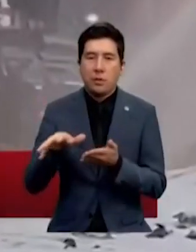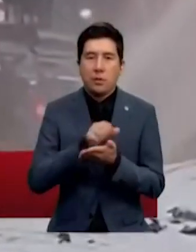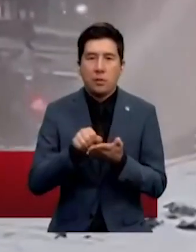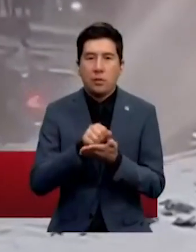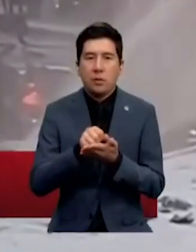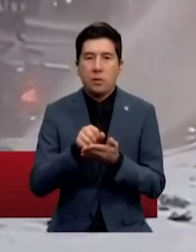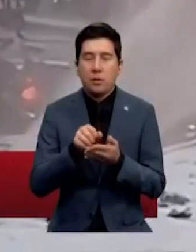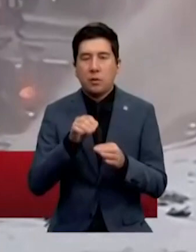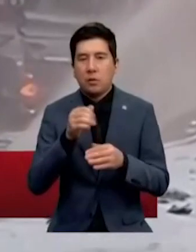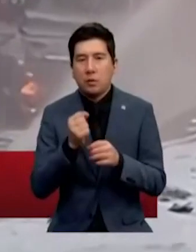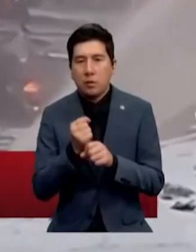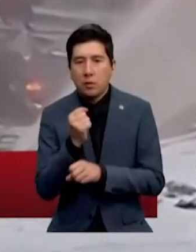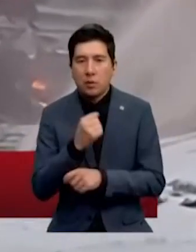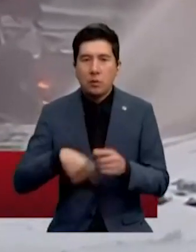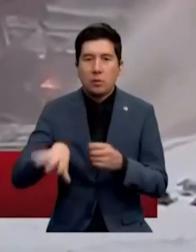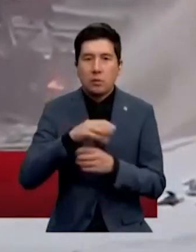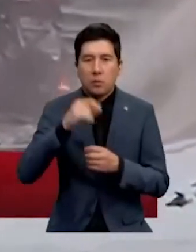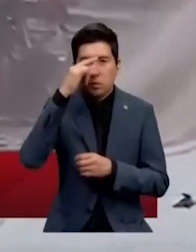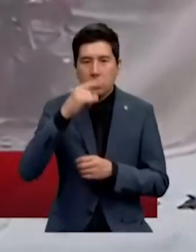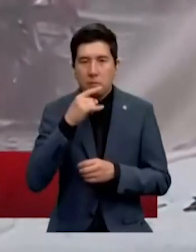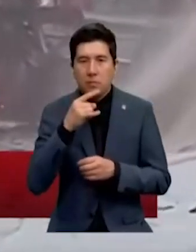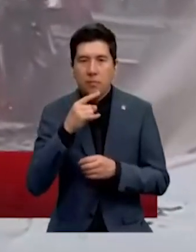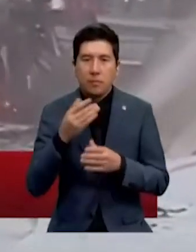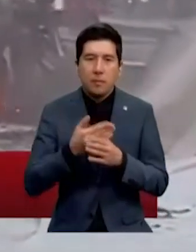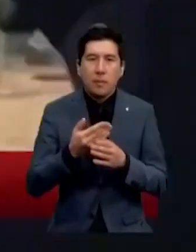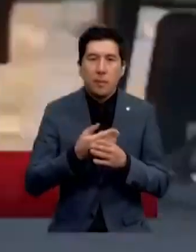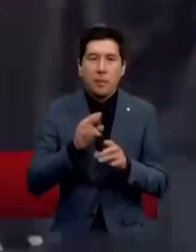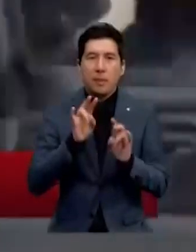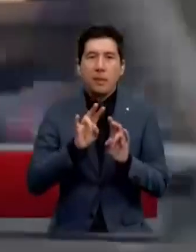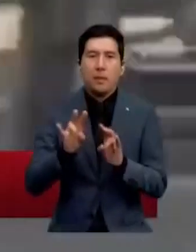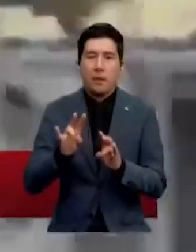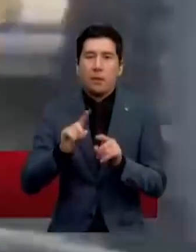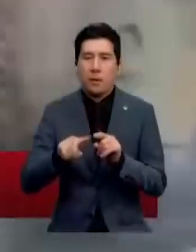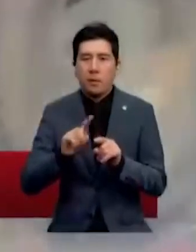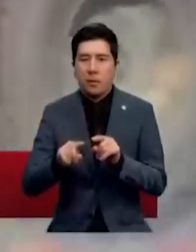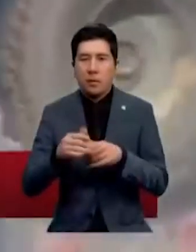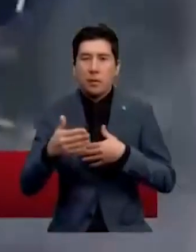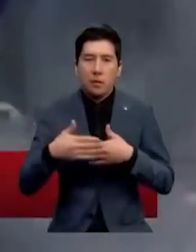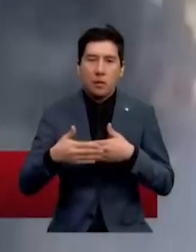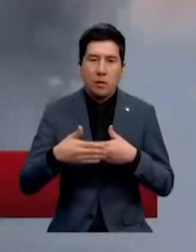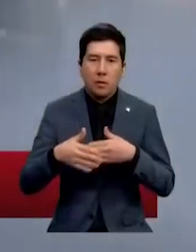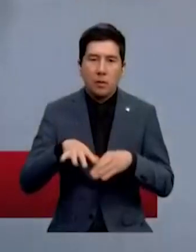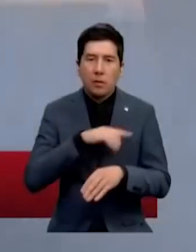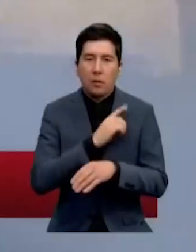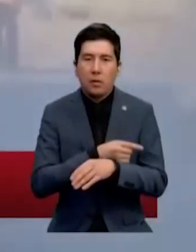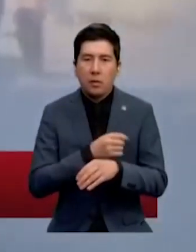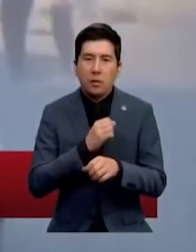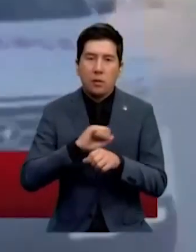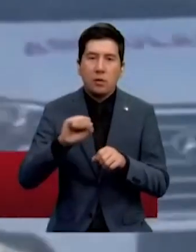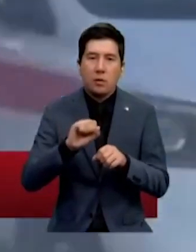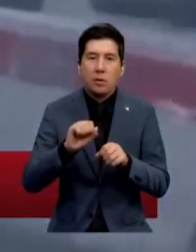инфраструктуры. Казахстан выступает за обеспечение скорейшего прекращения боевых действий и активизации усилий по достижению